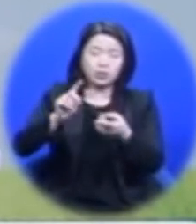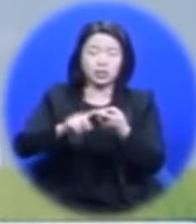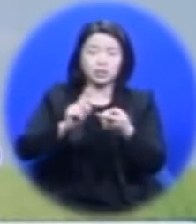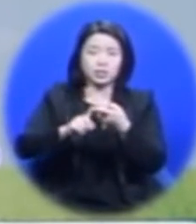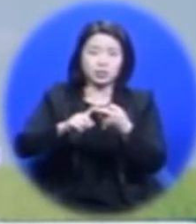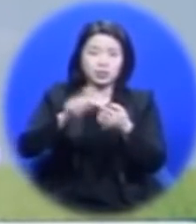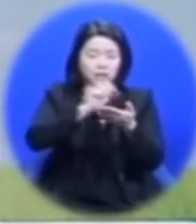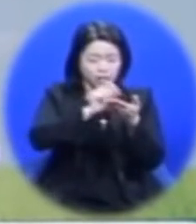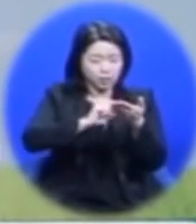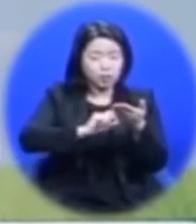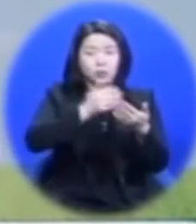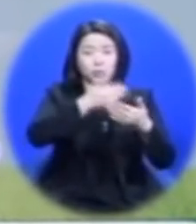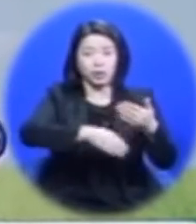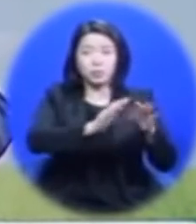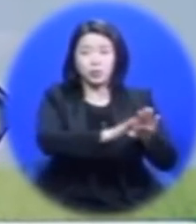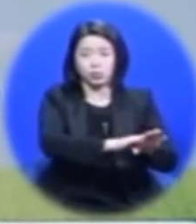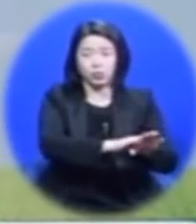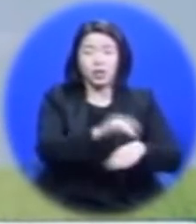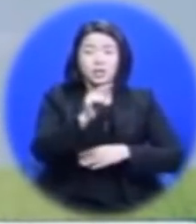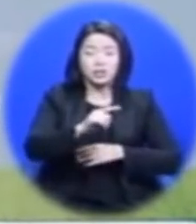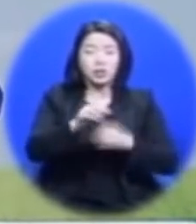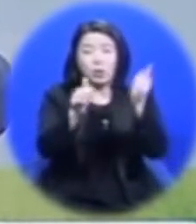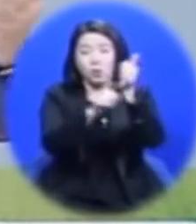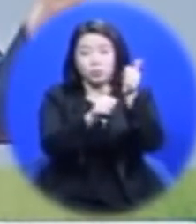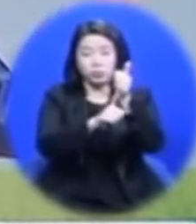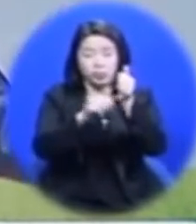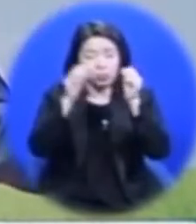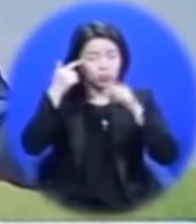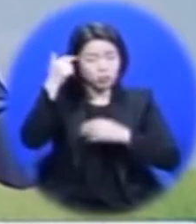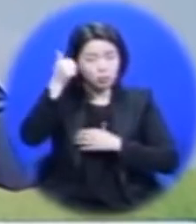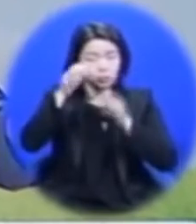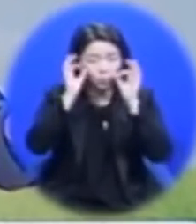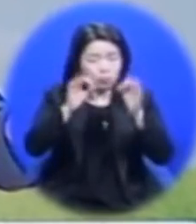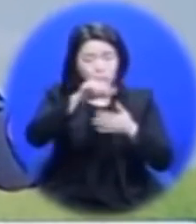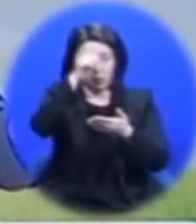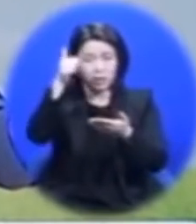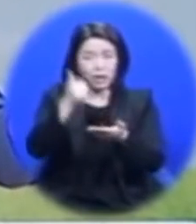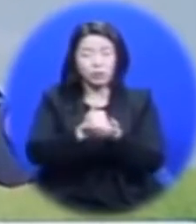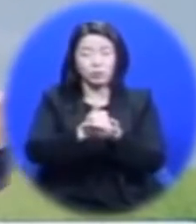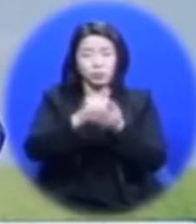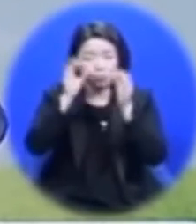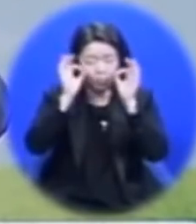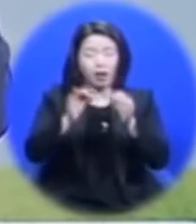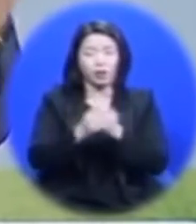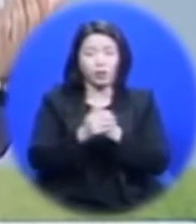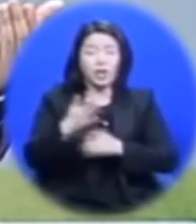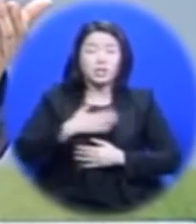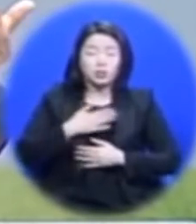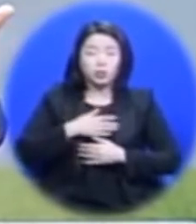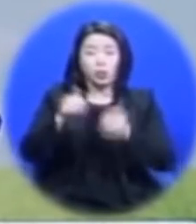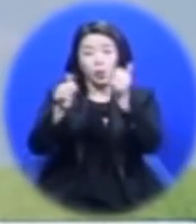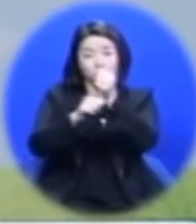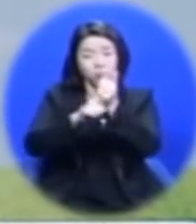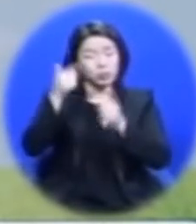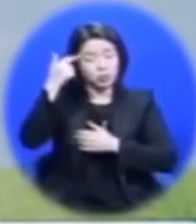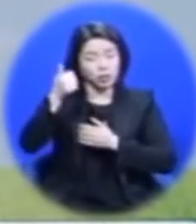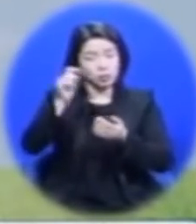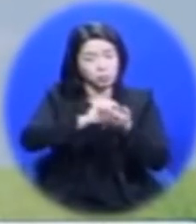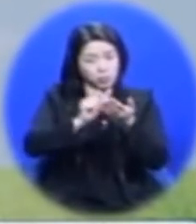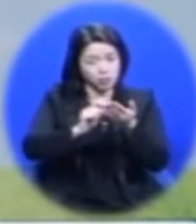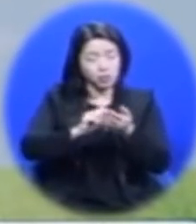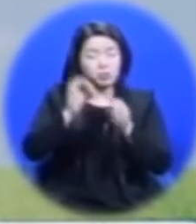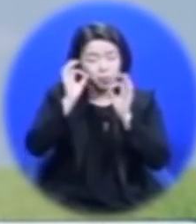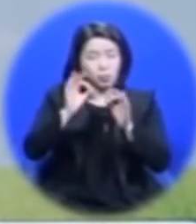일기로 남깁니다. 그걸 부목사님들도 보고 장로님들도 다 봐요. 저도 부목사님들의 일기를 보고 장로님들의